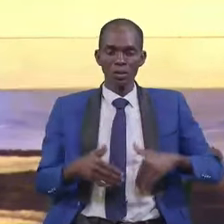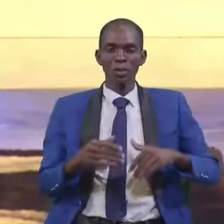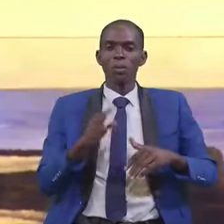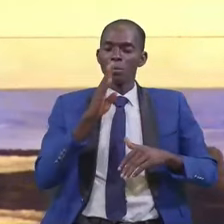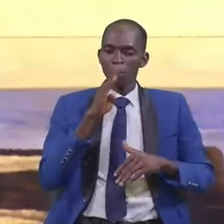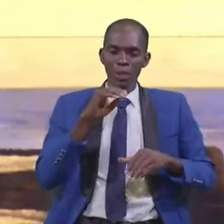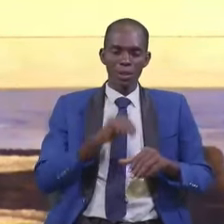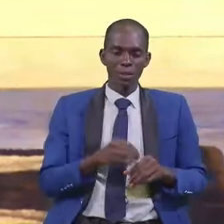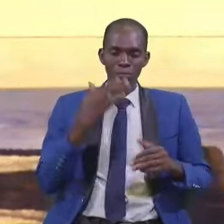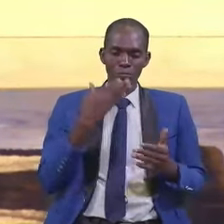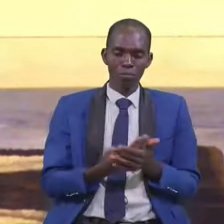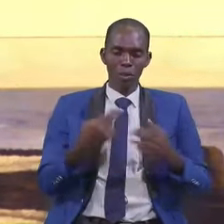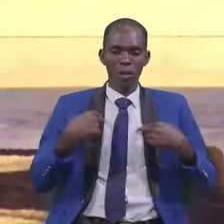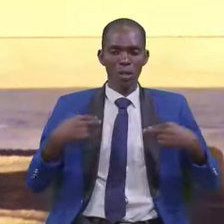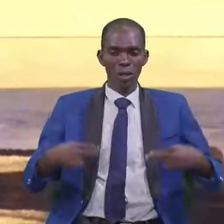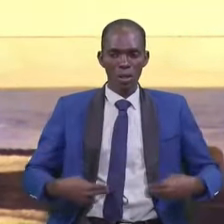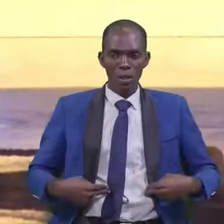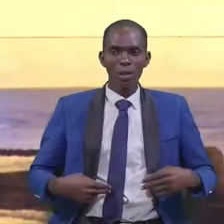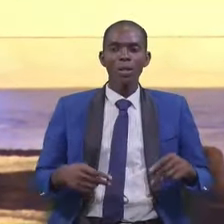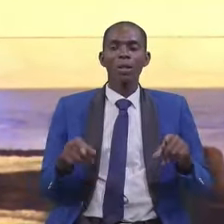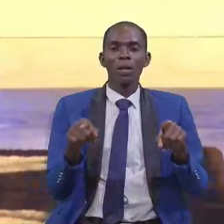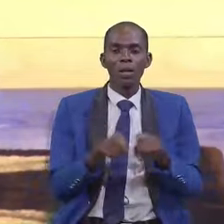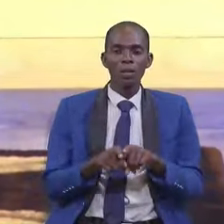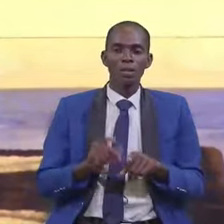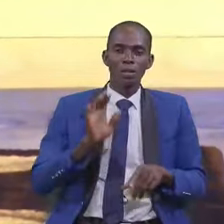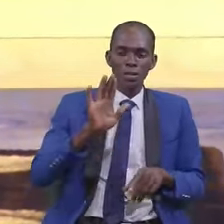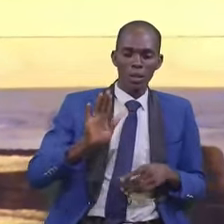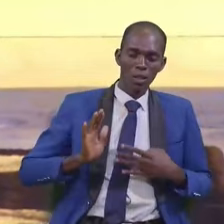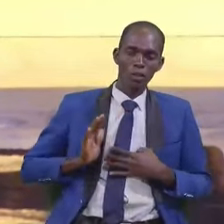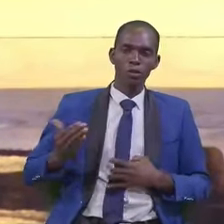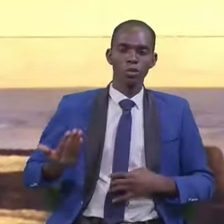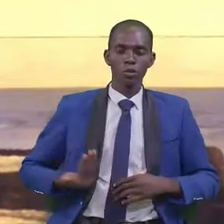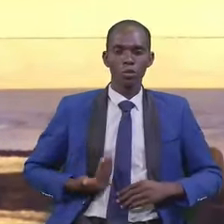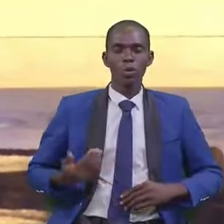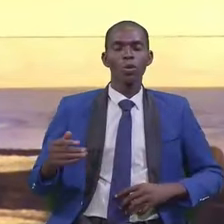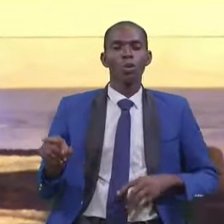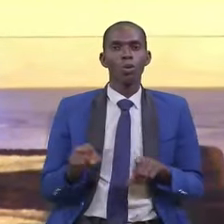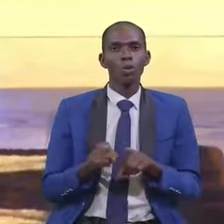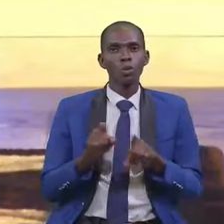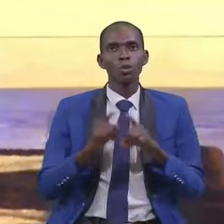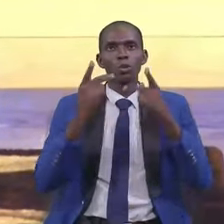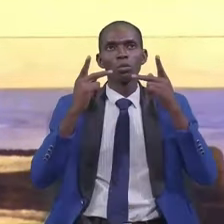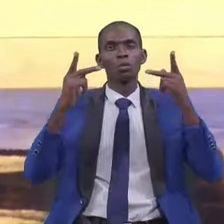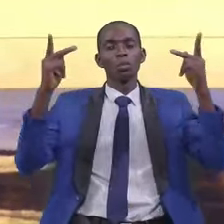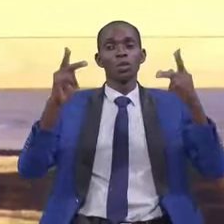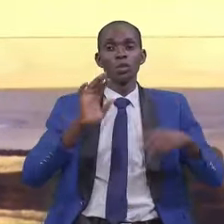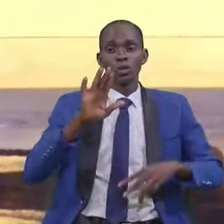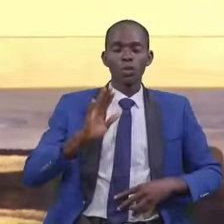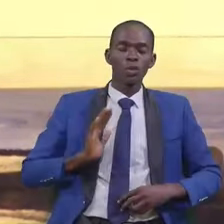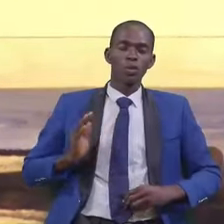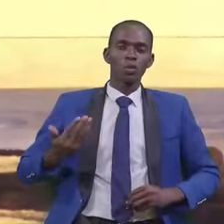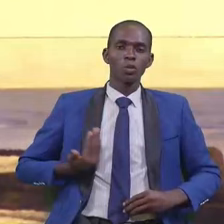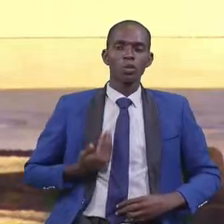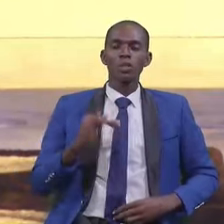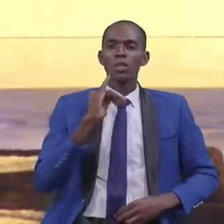numéro 2, comme prospère l'état de ton âme. Votre âme est le centre de votre